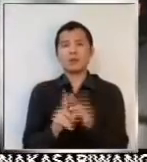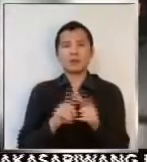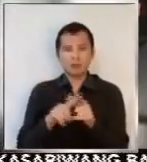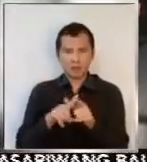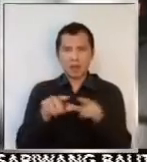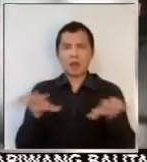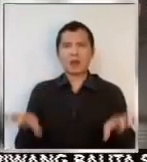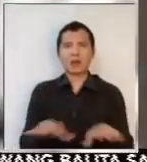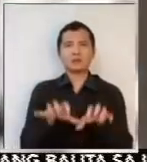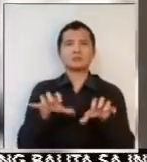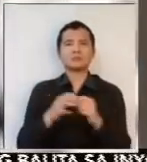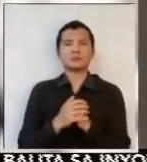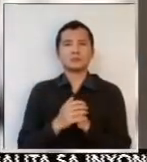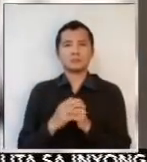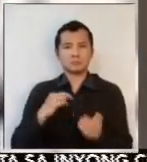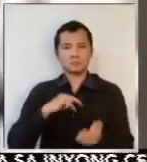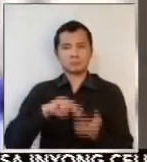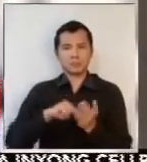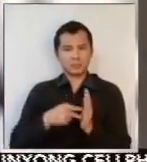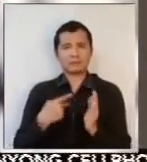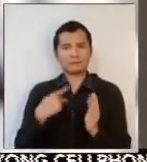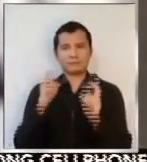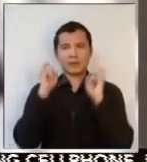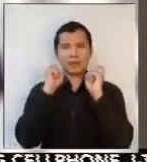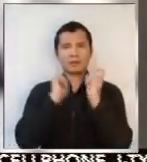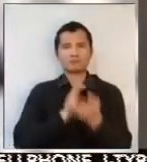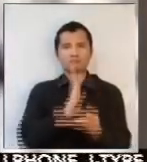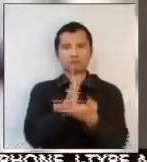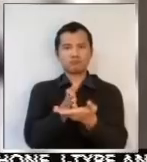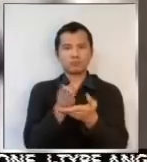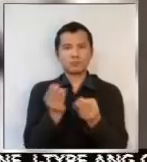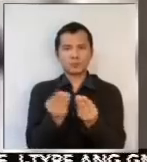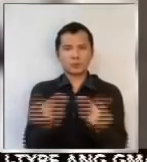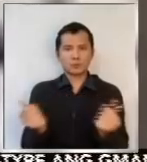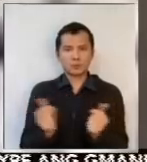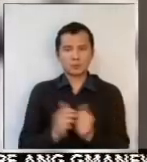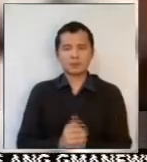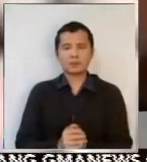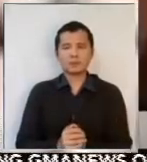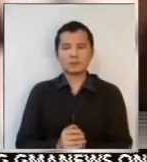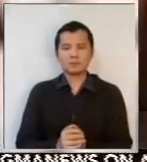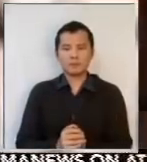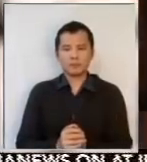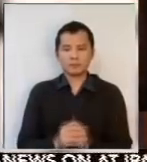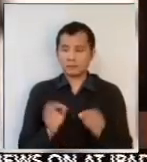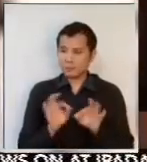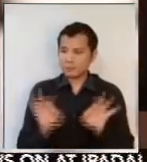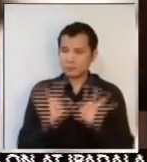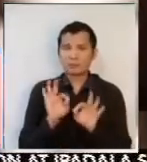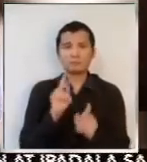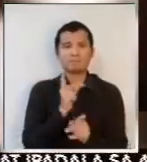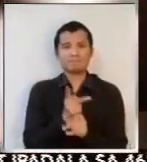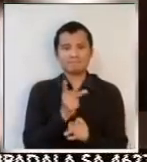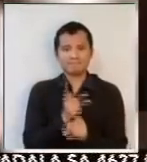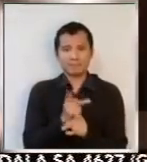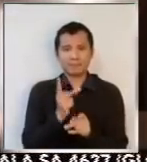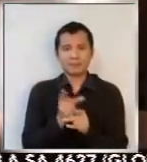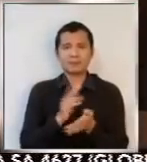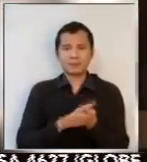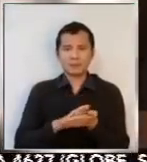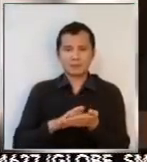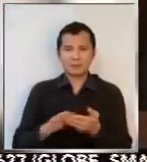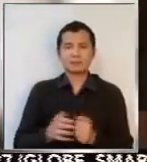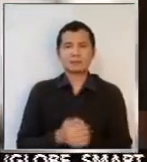po namin doon kagad. Ito po yung hazardous waste. So dapat po ito ay namamanage na maayos. So nabigay po kami ng instruction sa barangay